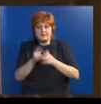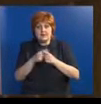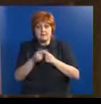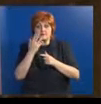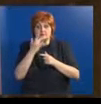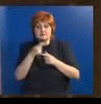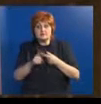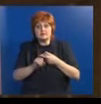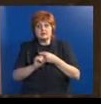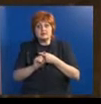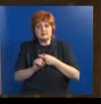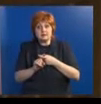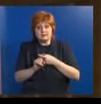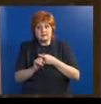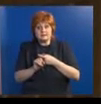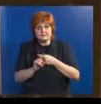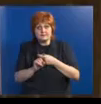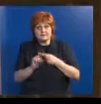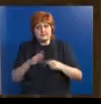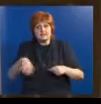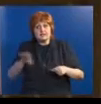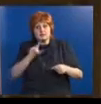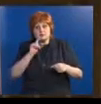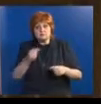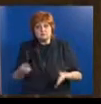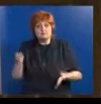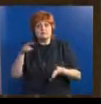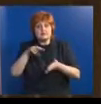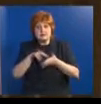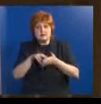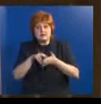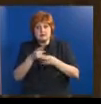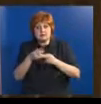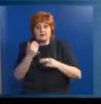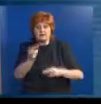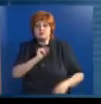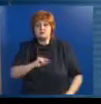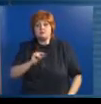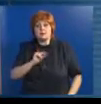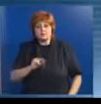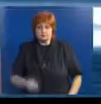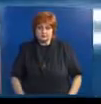межнациональное взаимодействие и все то, что поставлено в график вашей работы.